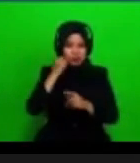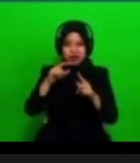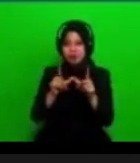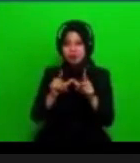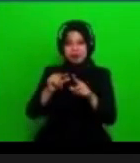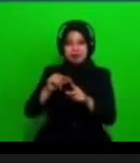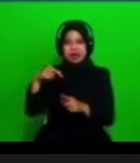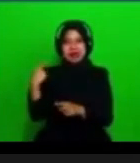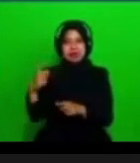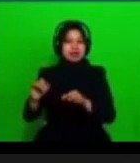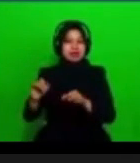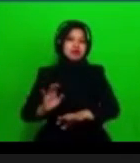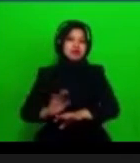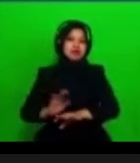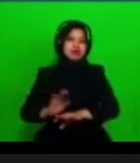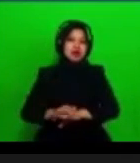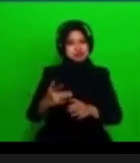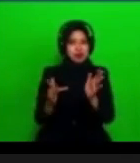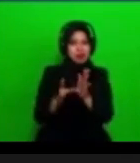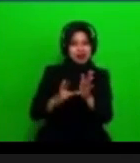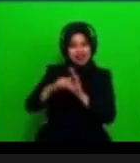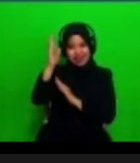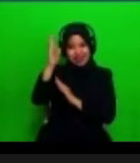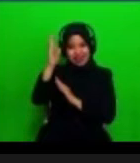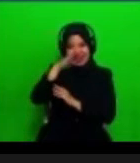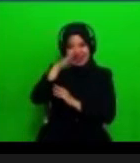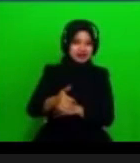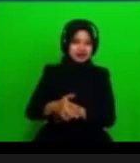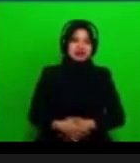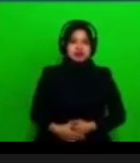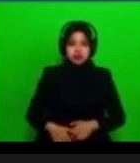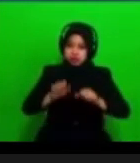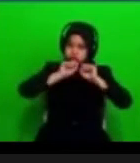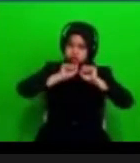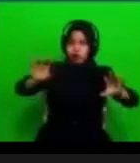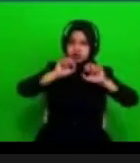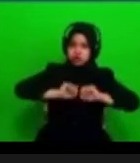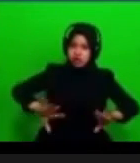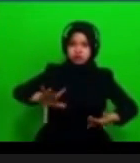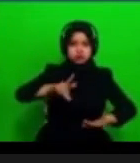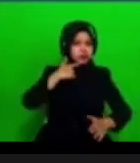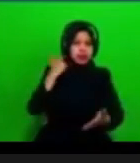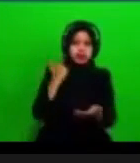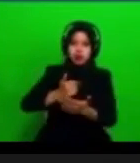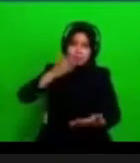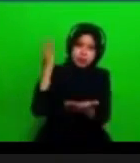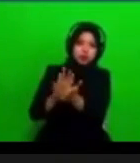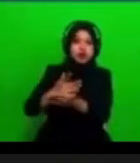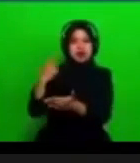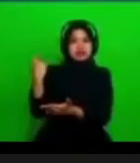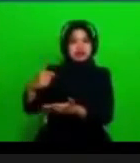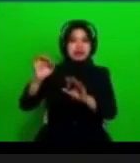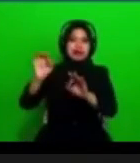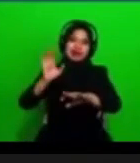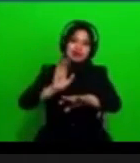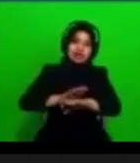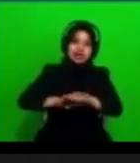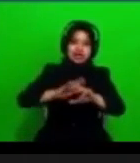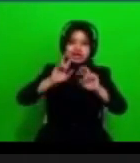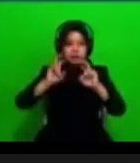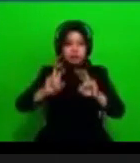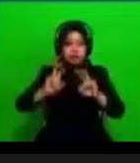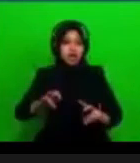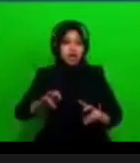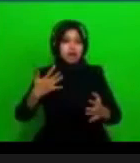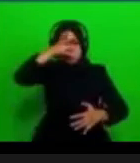DWP Kemendikbudristek untuk menggelar webinar ini. Sosialisasi seperti ini sangat membantu kami di Kemendikbudristek untuk